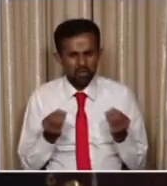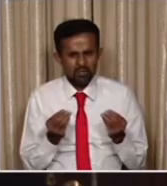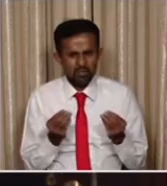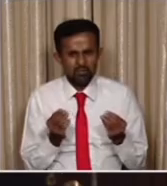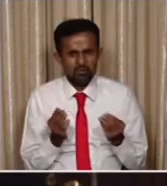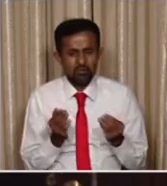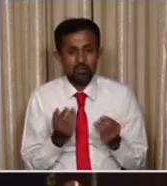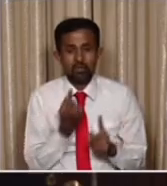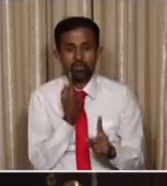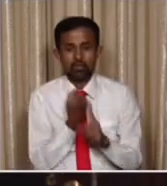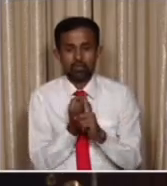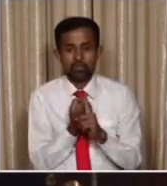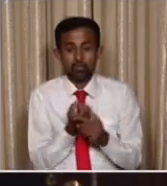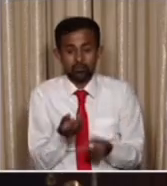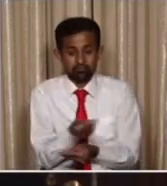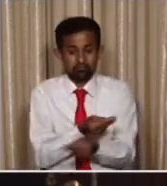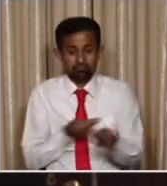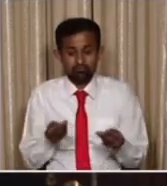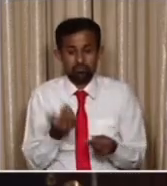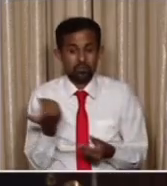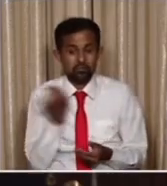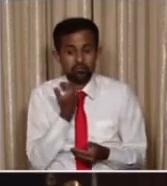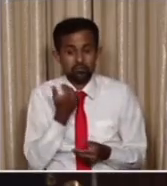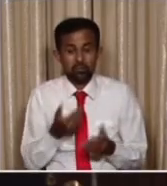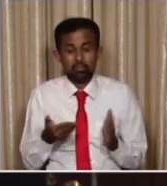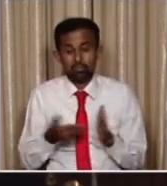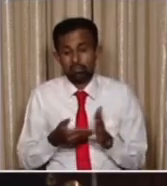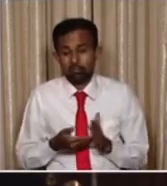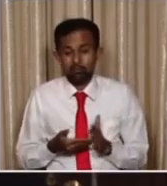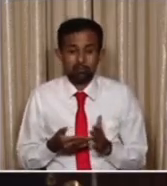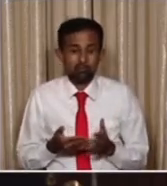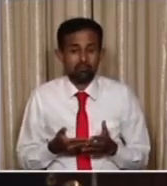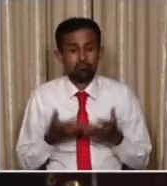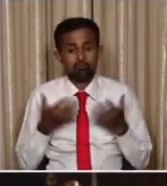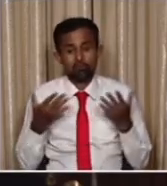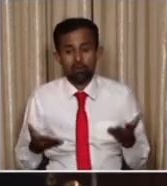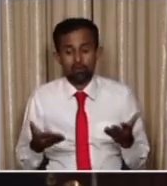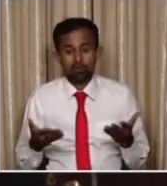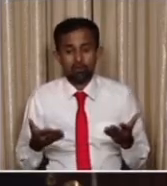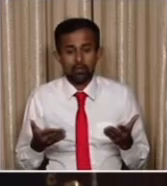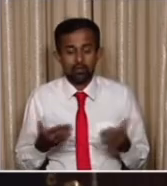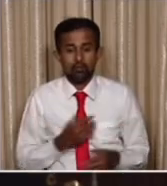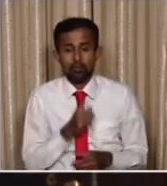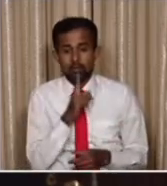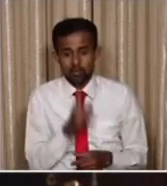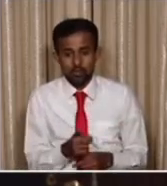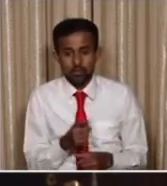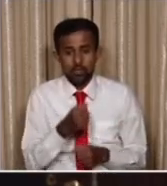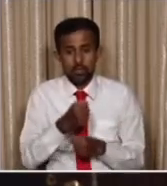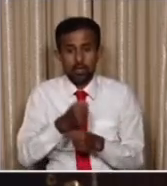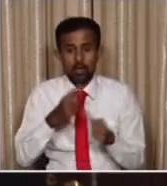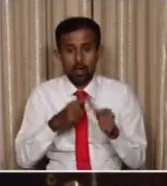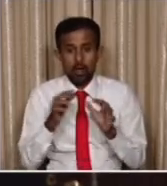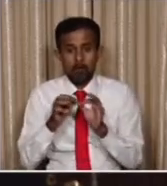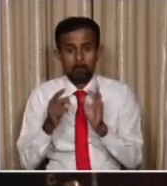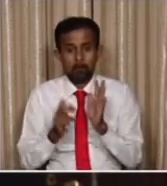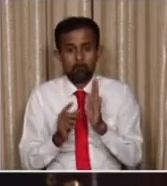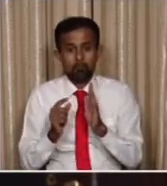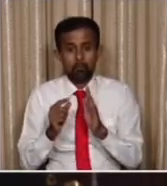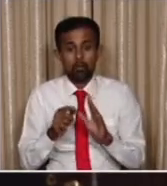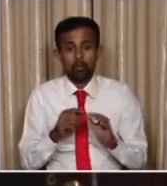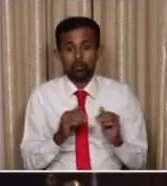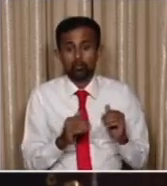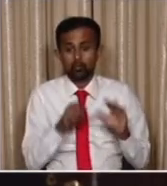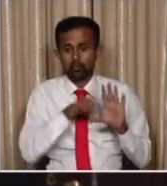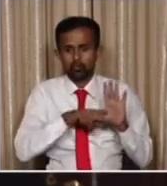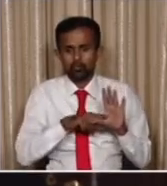ඇත්තරම මහනුවර සත් අදාසන්න අපේ රෝගීන් විශාල පීඩාවට පත් වෙලා තියෙනවා. මම කියන්නේ ඇත්තරම ගම්පොළ රෝහල සික්සන් රෝහල කරාට